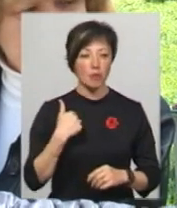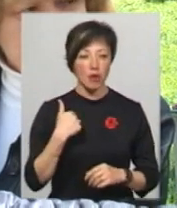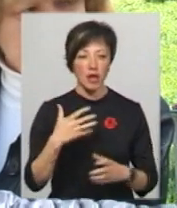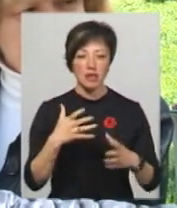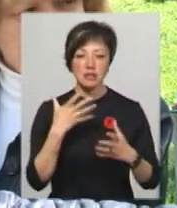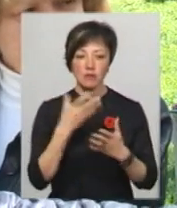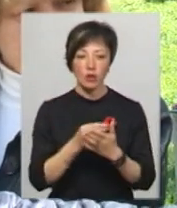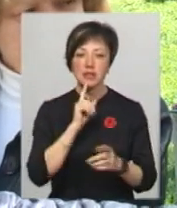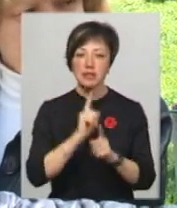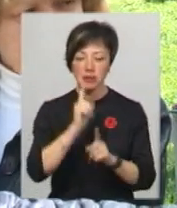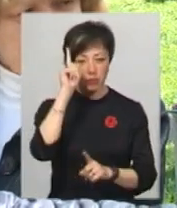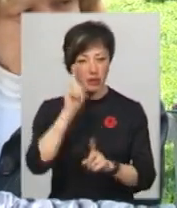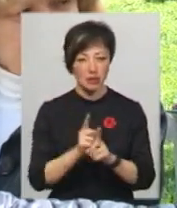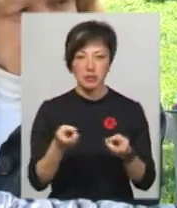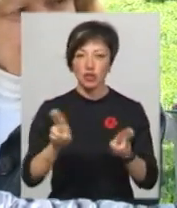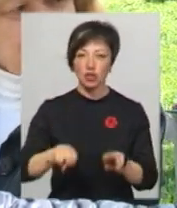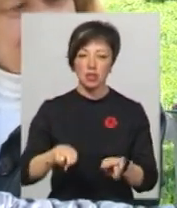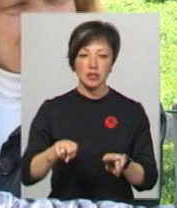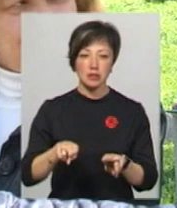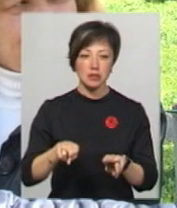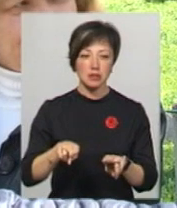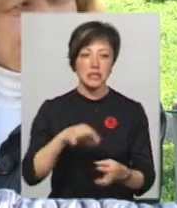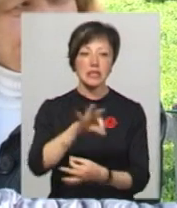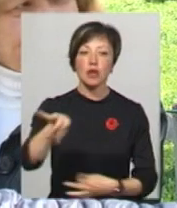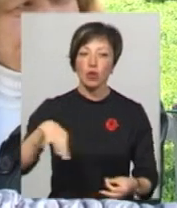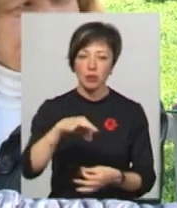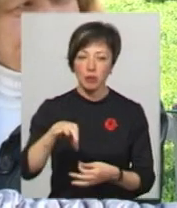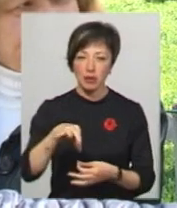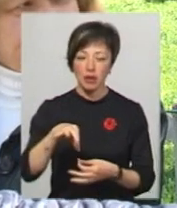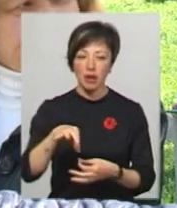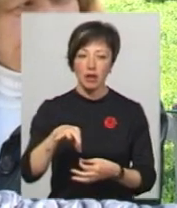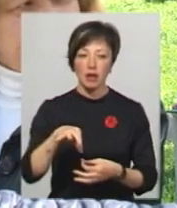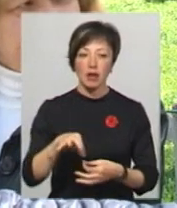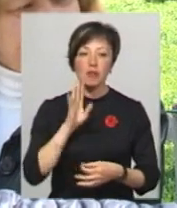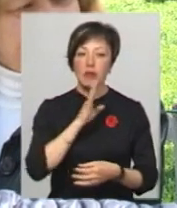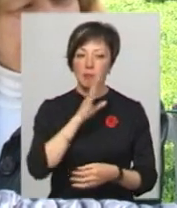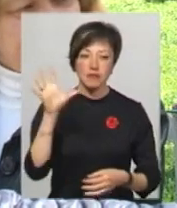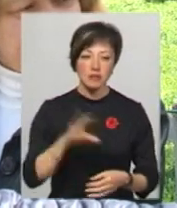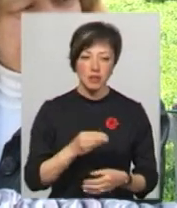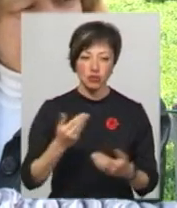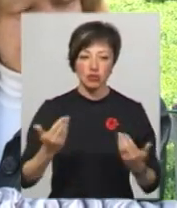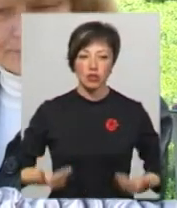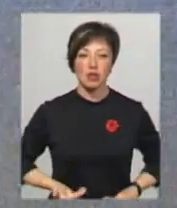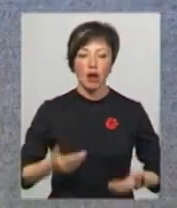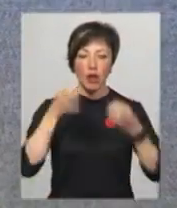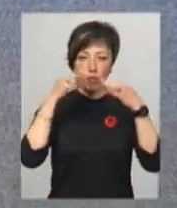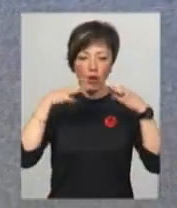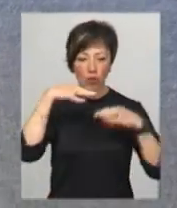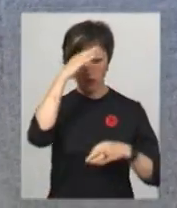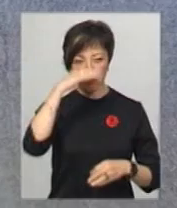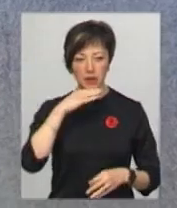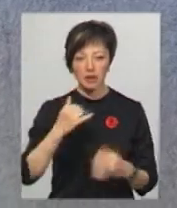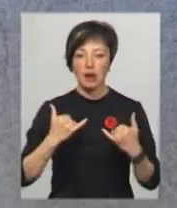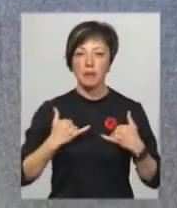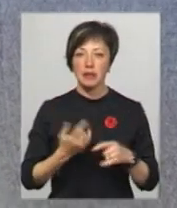своїми сестрами і братами залишились сиротами. Вона все життя оплакувала батька. Для мене